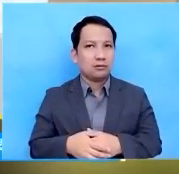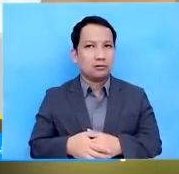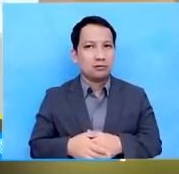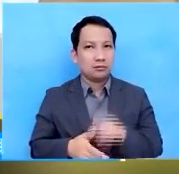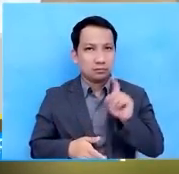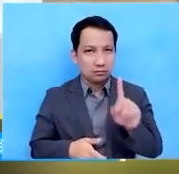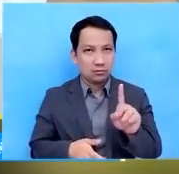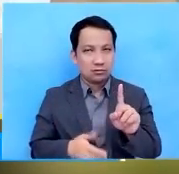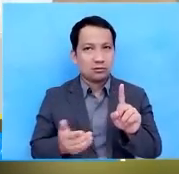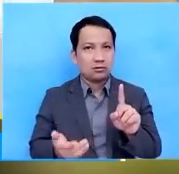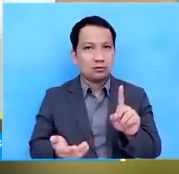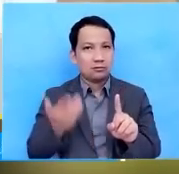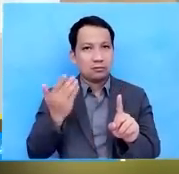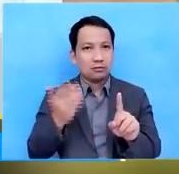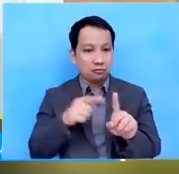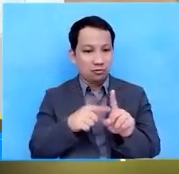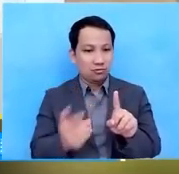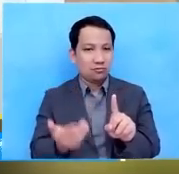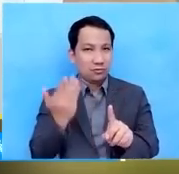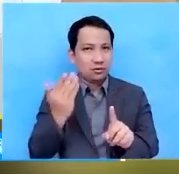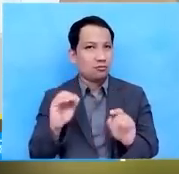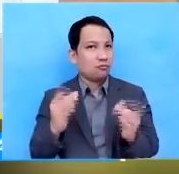o'clock pa lang daw, wala na.